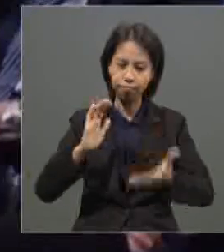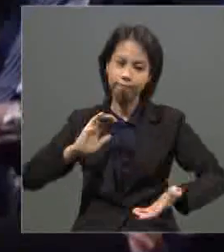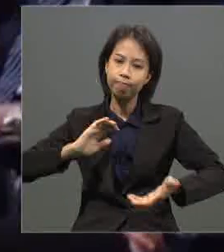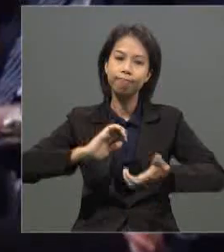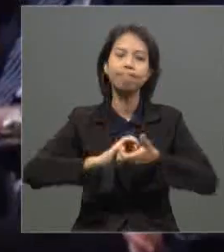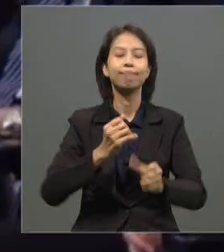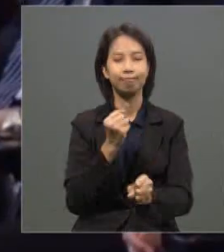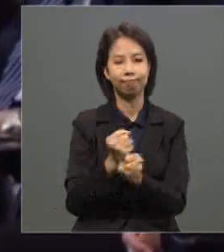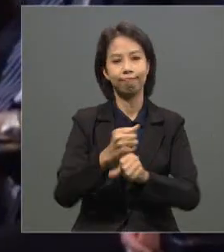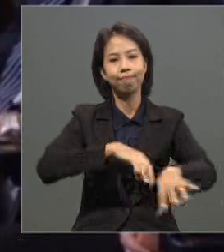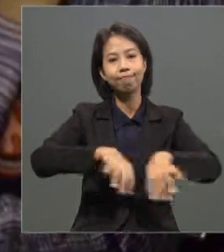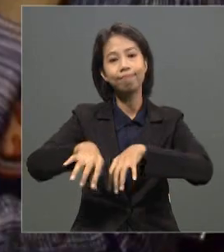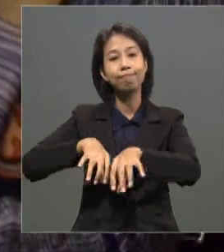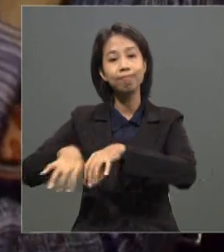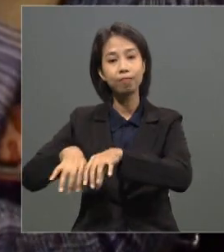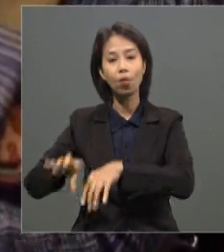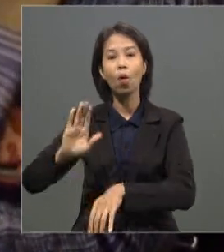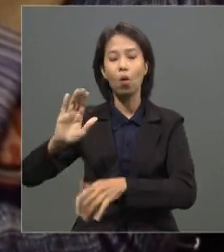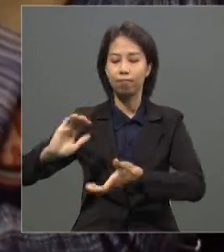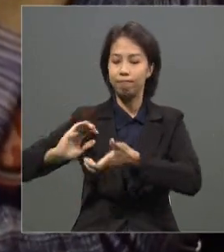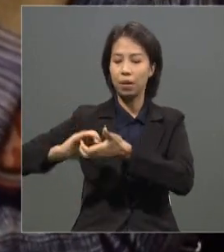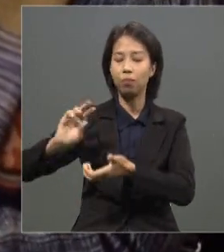รูปธรรมกับองค์การสหประชาชาติ